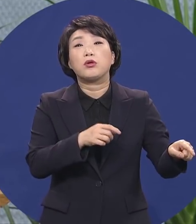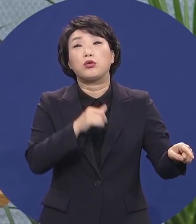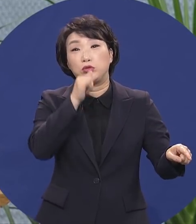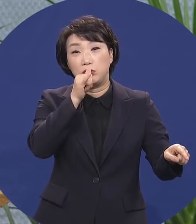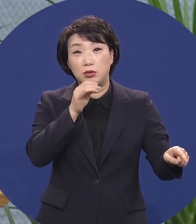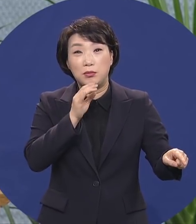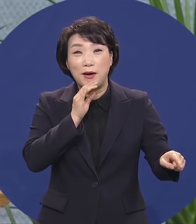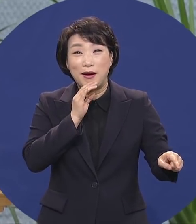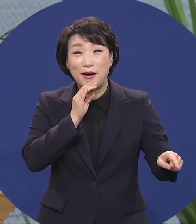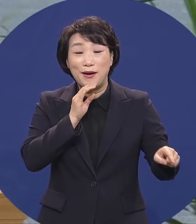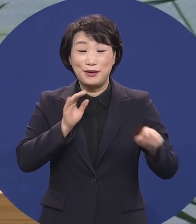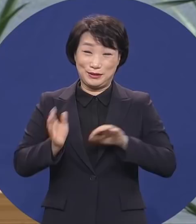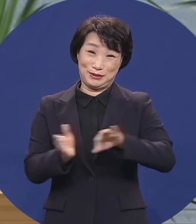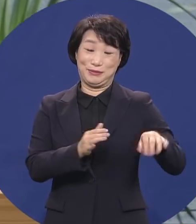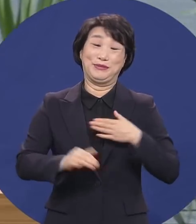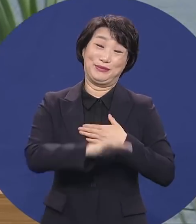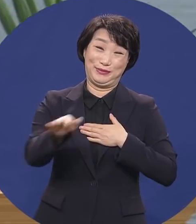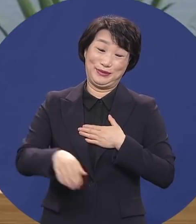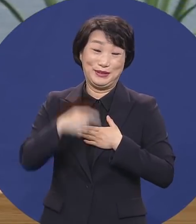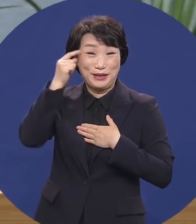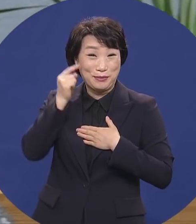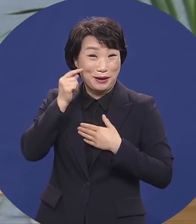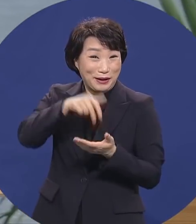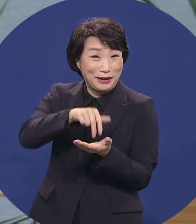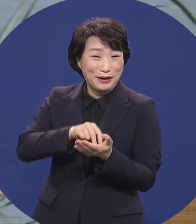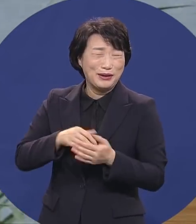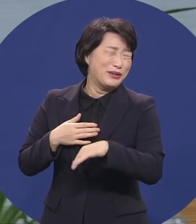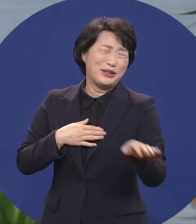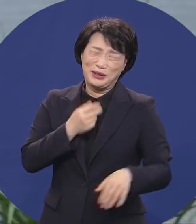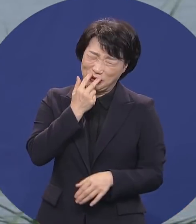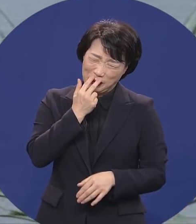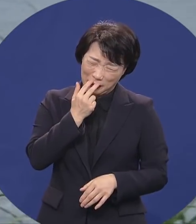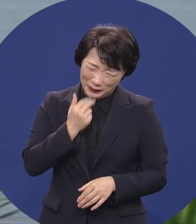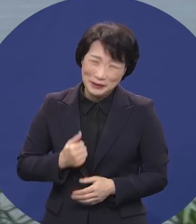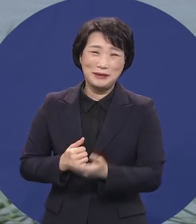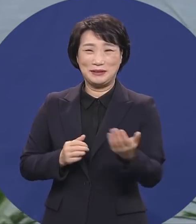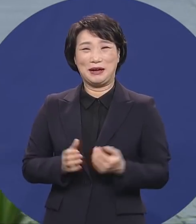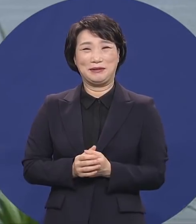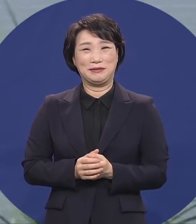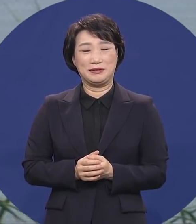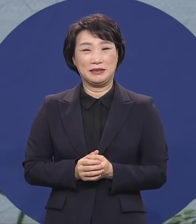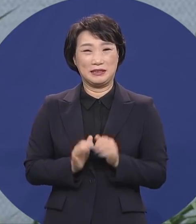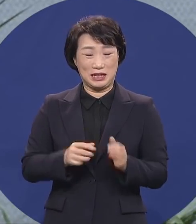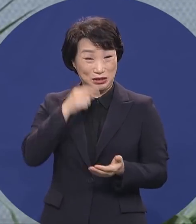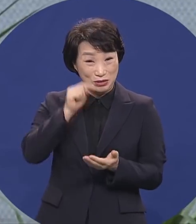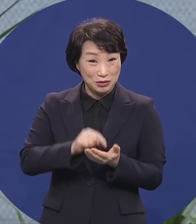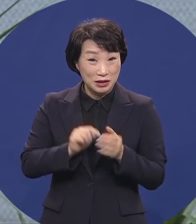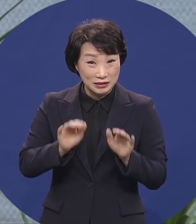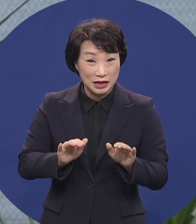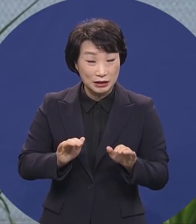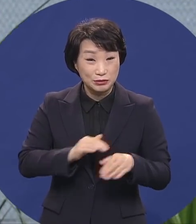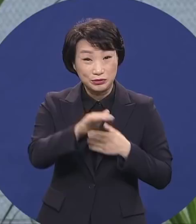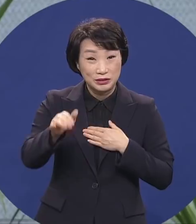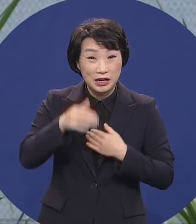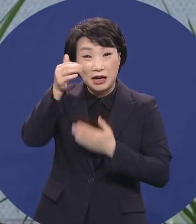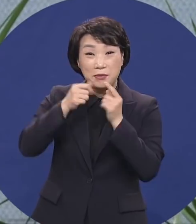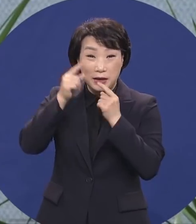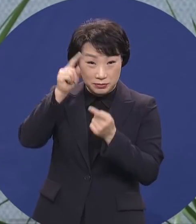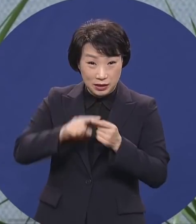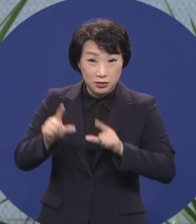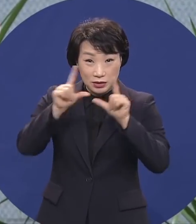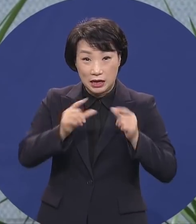몸부림치는데 우리쯤이야. 그럼 여러분, 하나님 말씀으로 사는